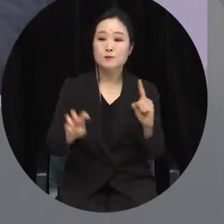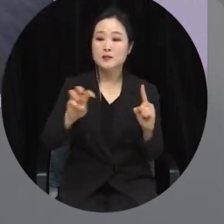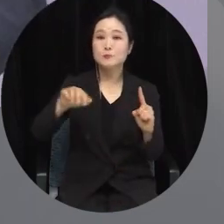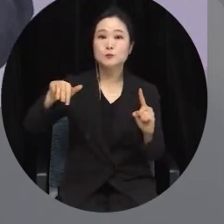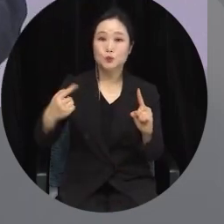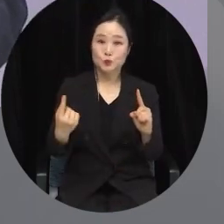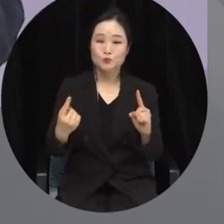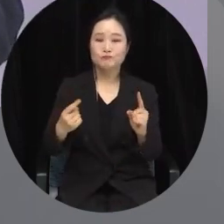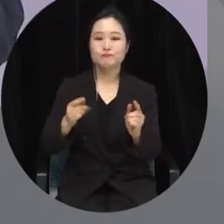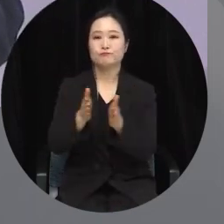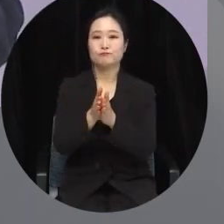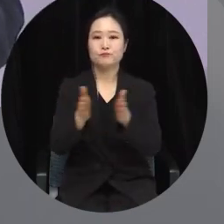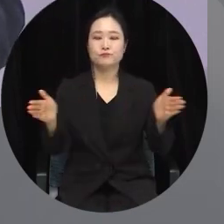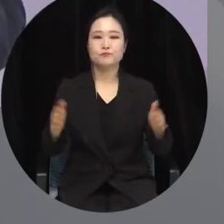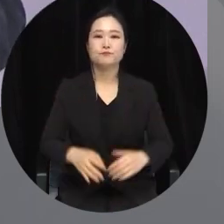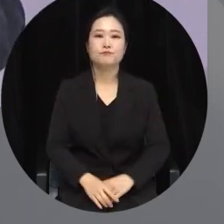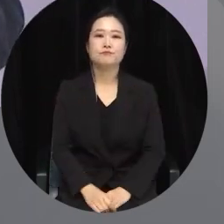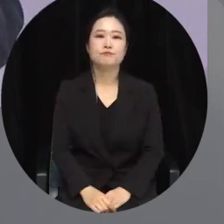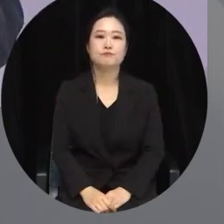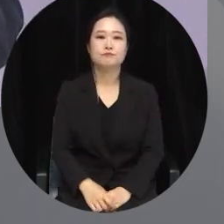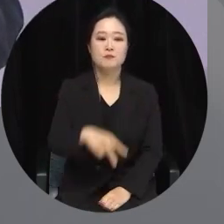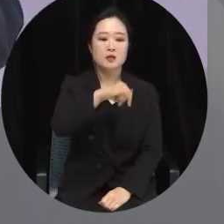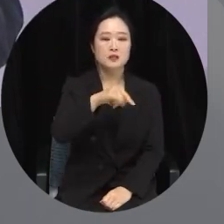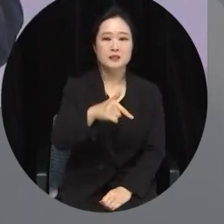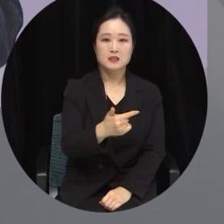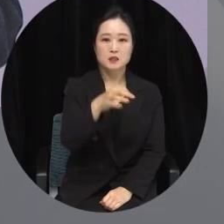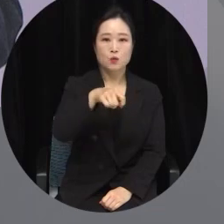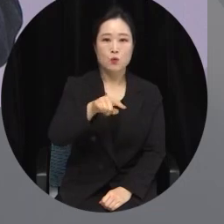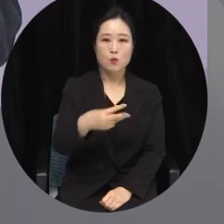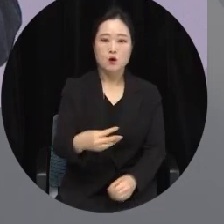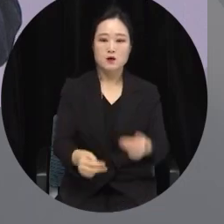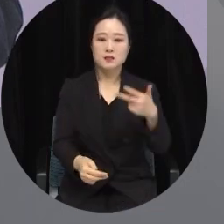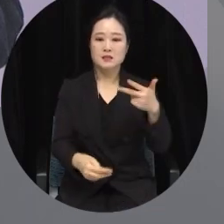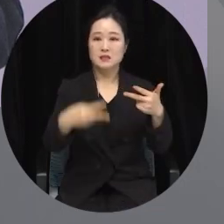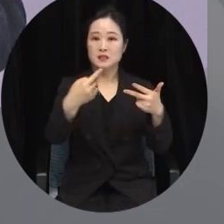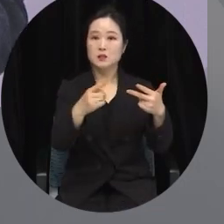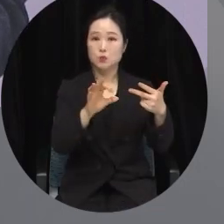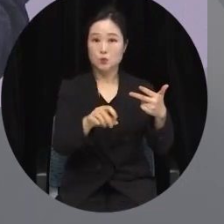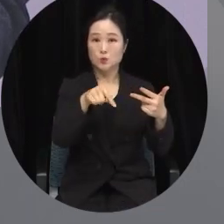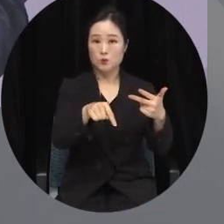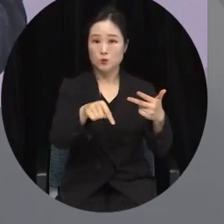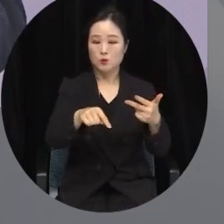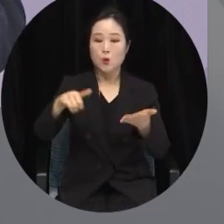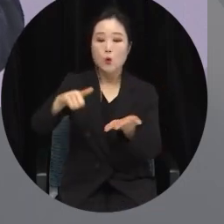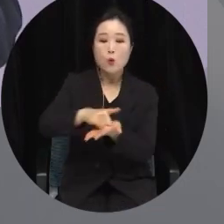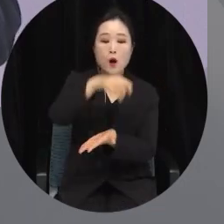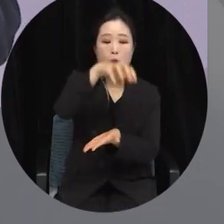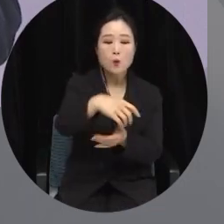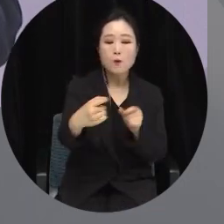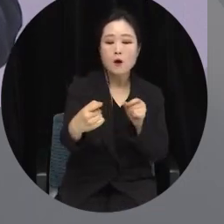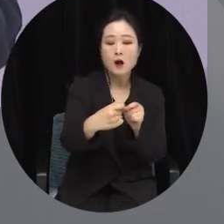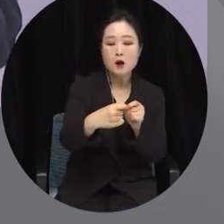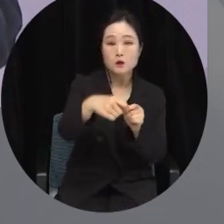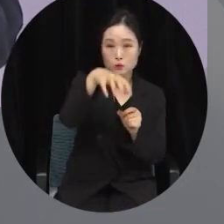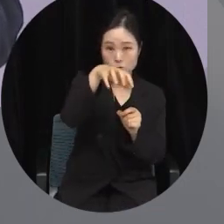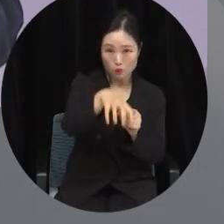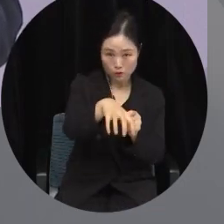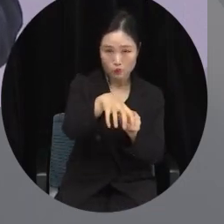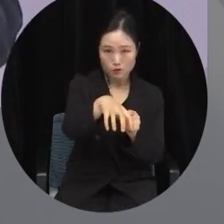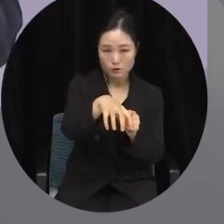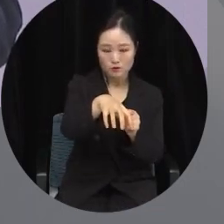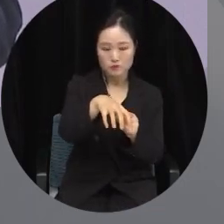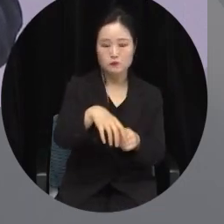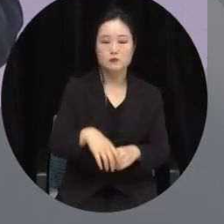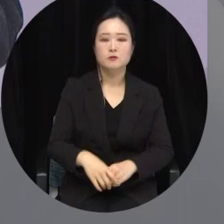부탁드립니다. 네, 지금 신월 7동과 같은 그 항로에 위치된 공항 비행 항로에 위치된 지역은